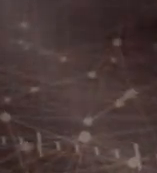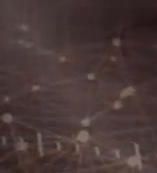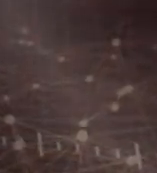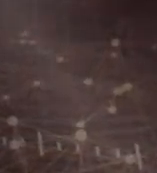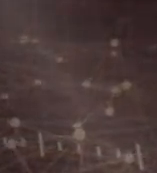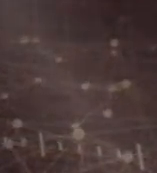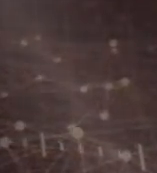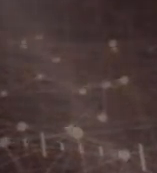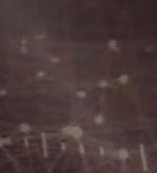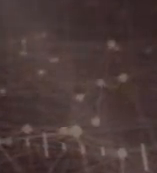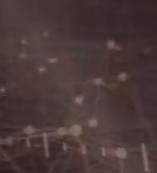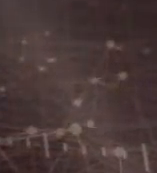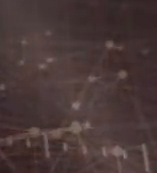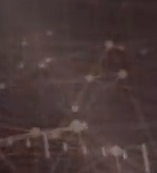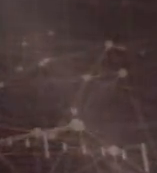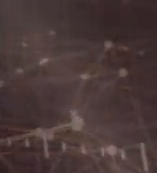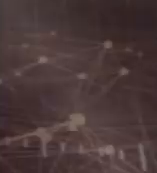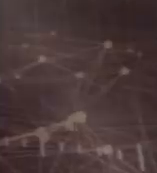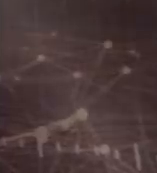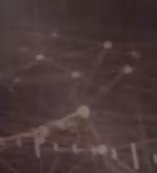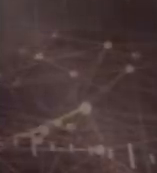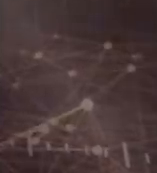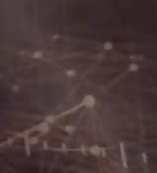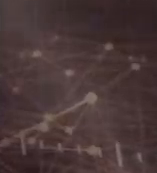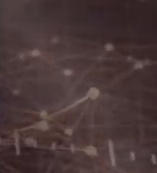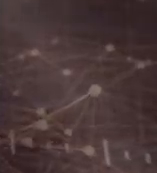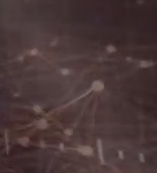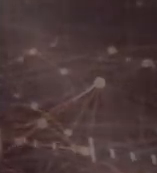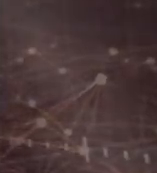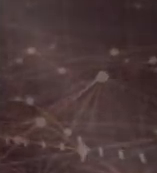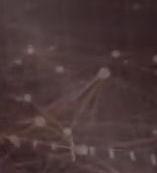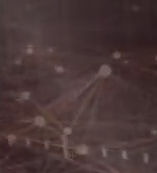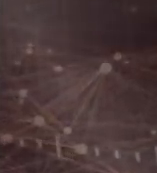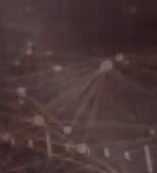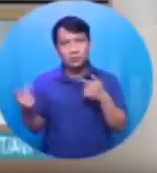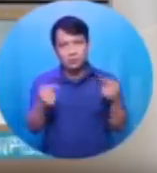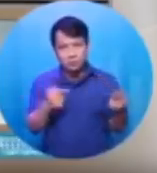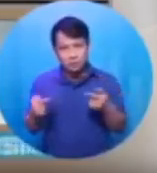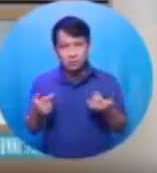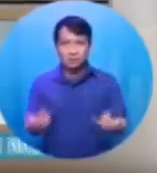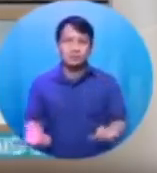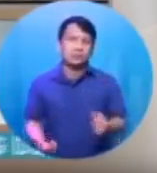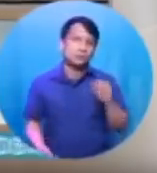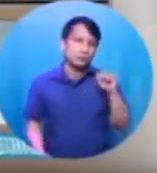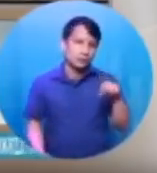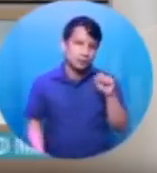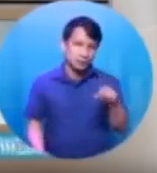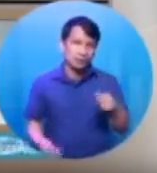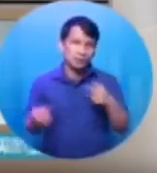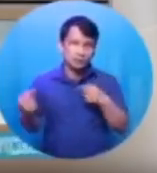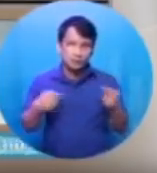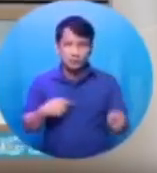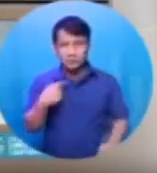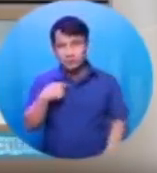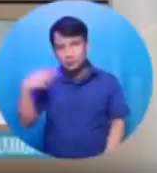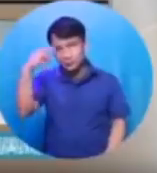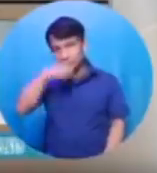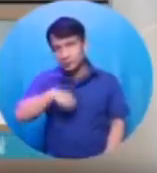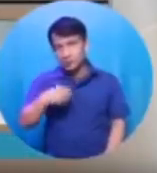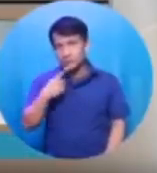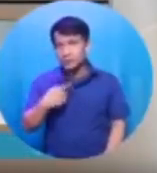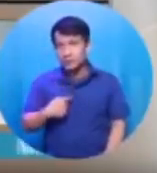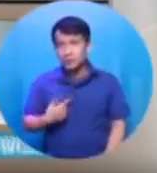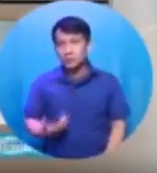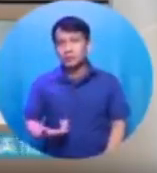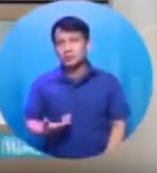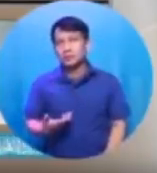oh, okay, napag-ayos ko kayo. So ngayon, parang away-bati. Ngayon, away na naman. Oo, sir. Pinagdadahan ako. Halos nagmamakaawa